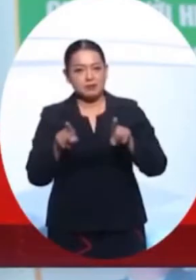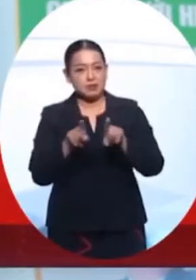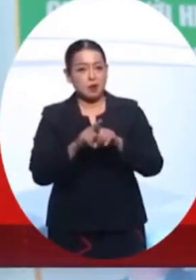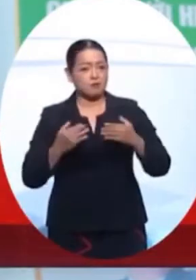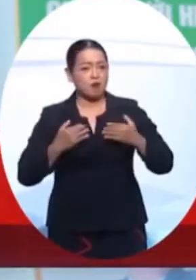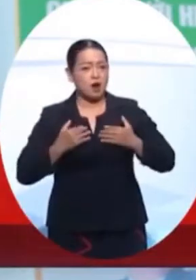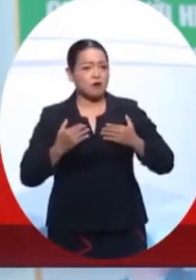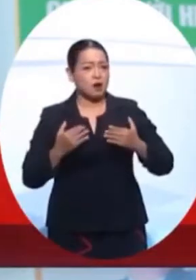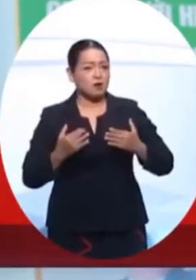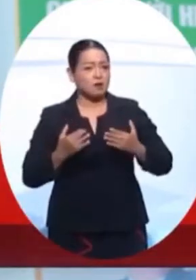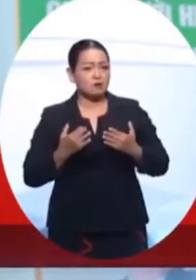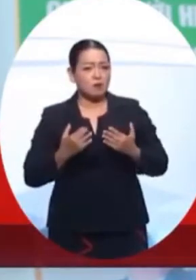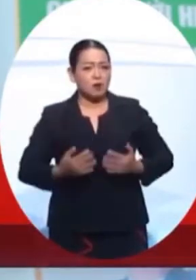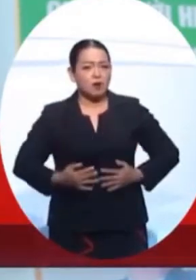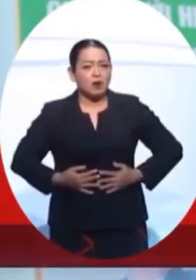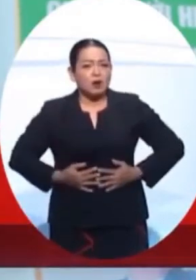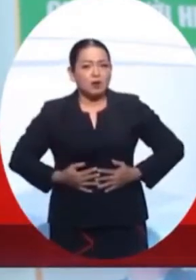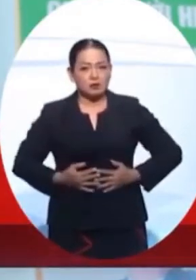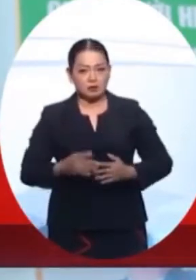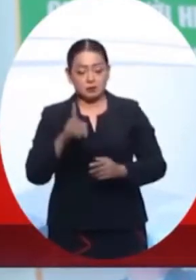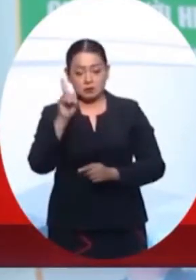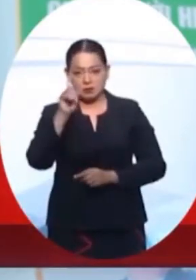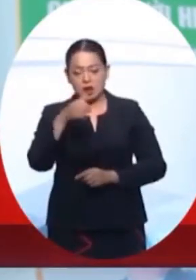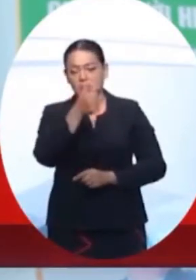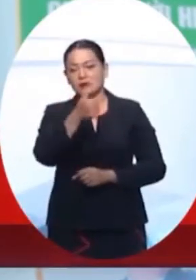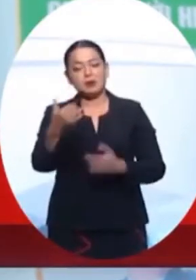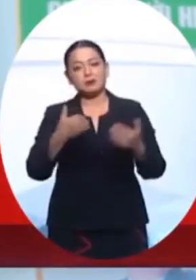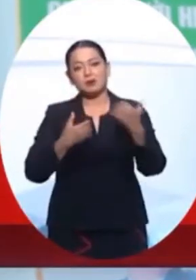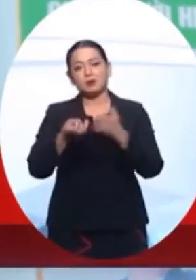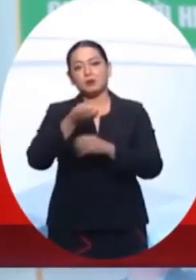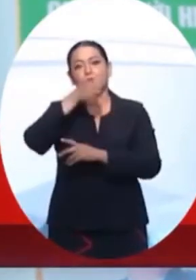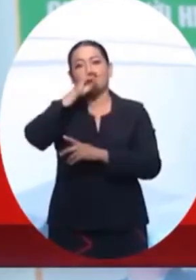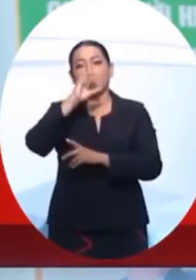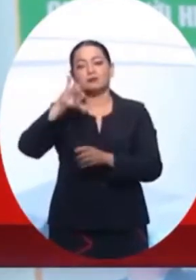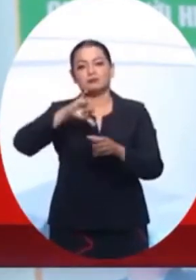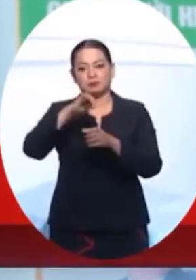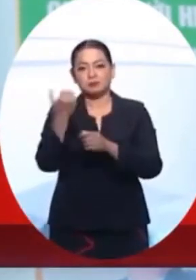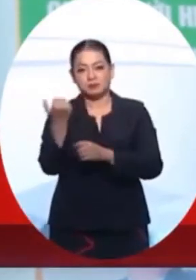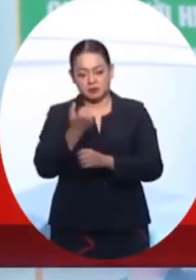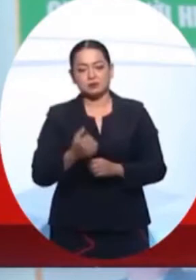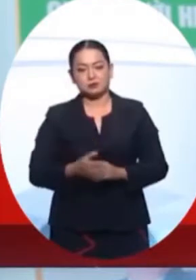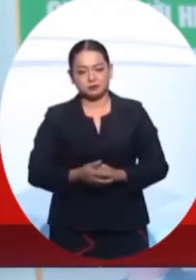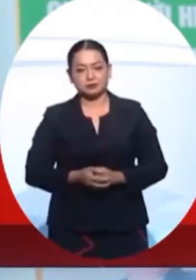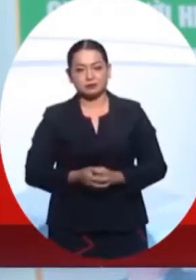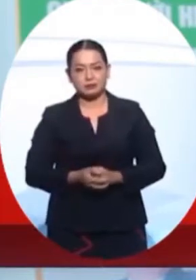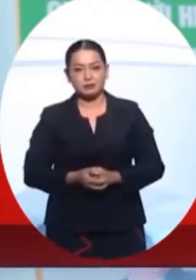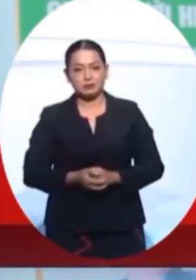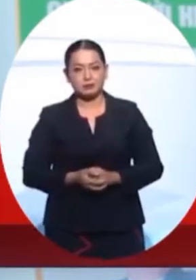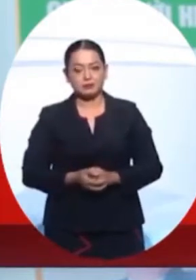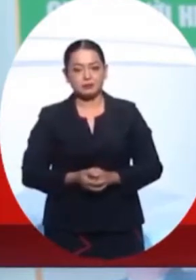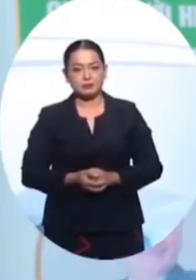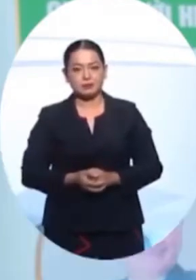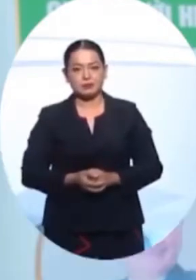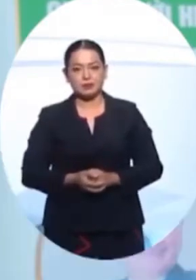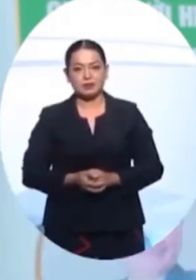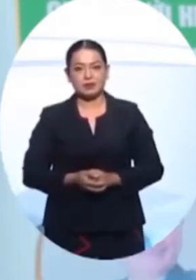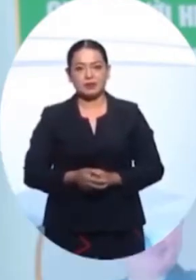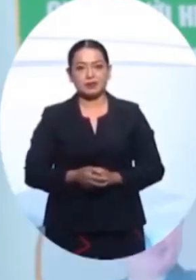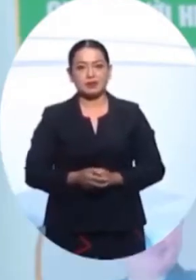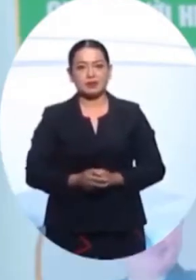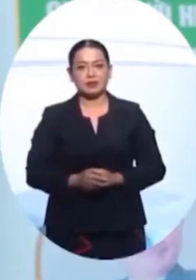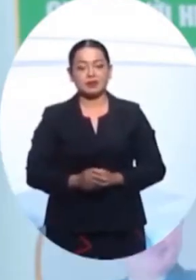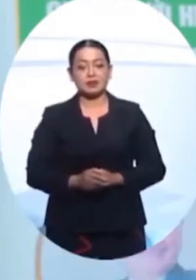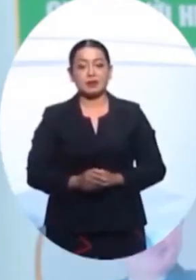cứu cái sản phẩm BQA thì chúng tôi thấy là đây là một cái sản phẩm mà